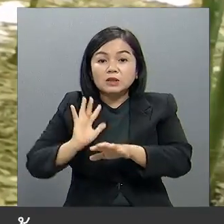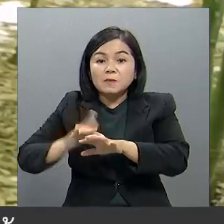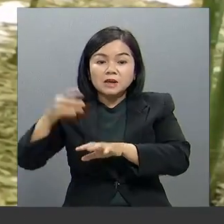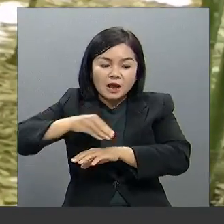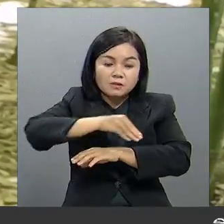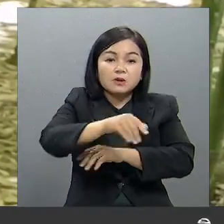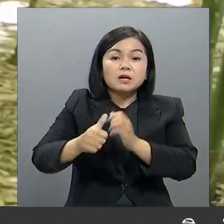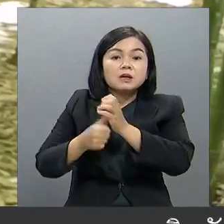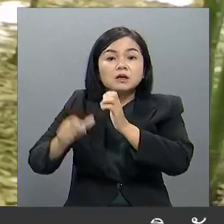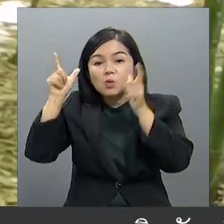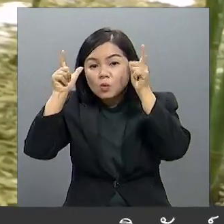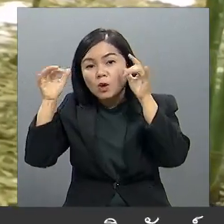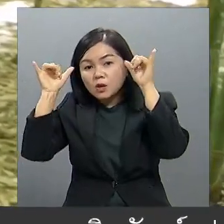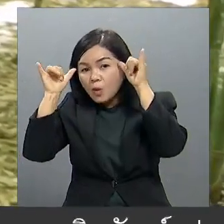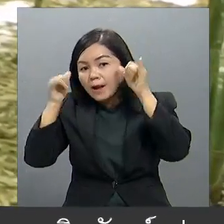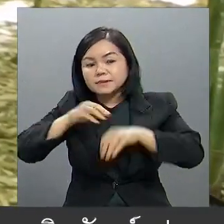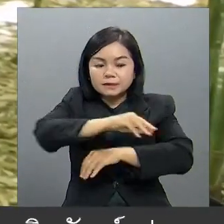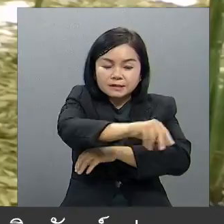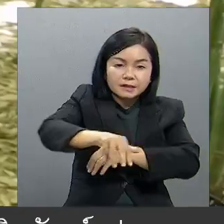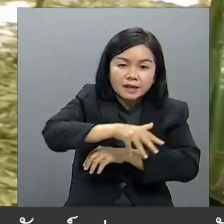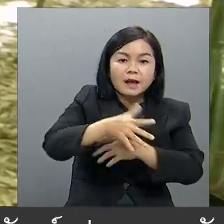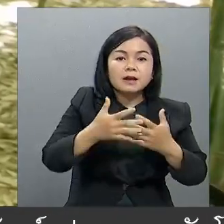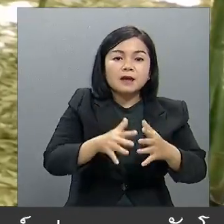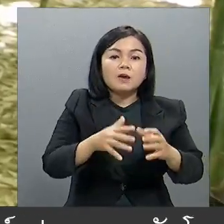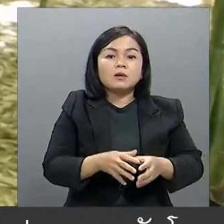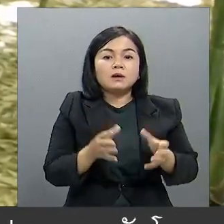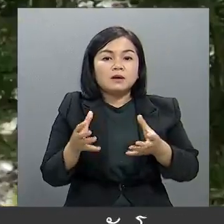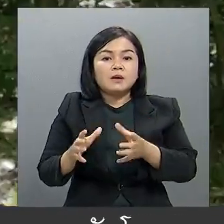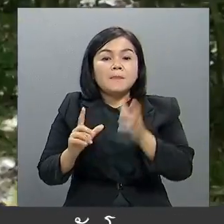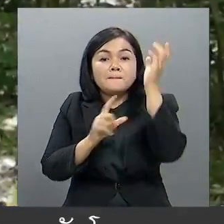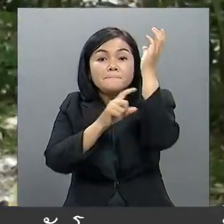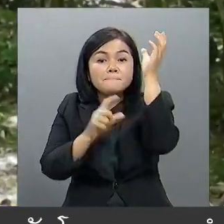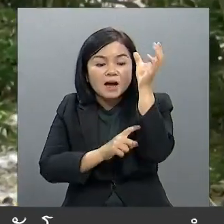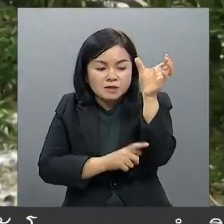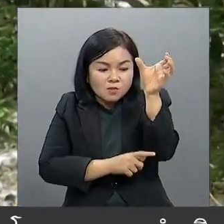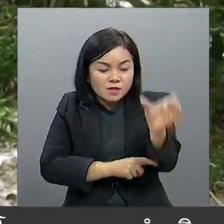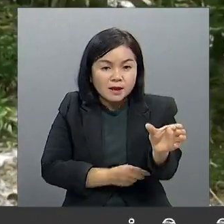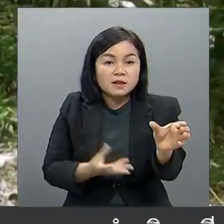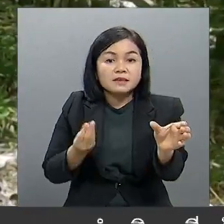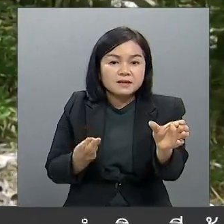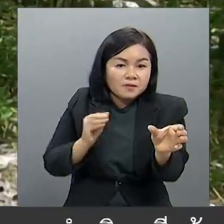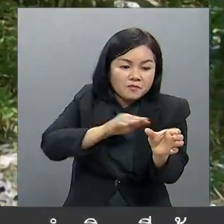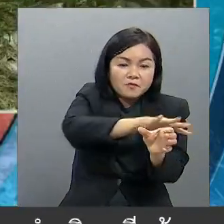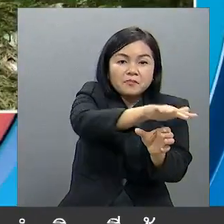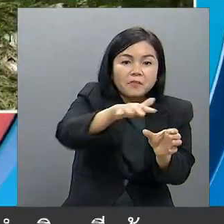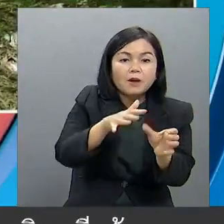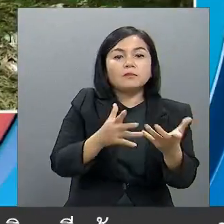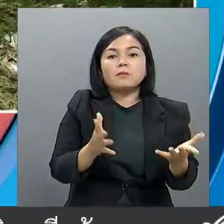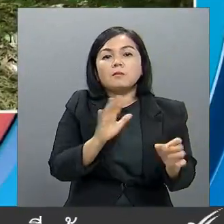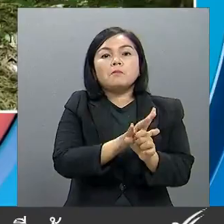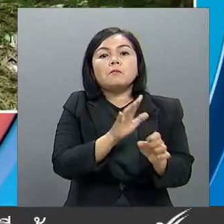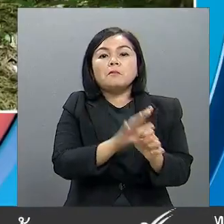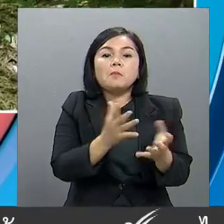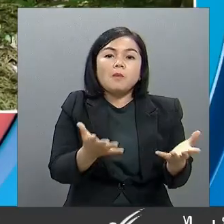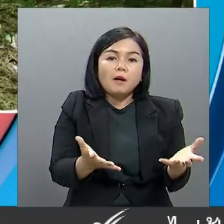เสรแลวเราก็ปรวนดิน้รอบแล้เอลงปุ่ก แค่นเลยค่พเราดูแลข้บอกวข้อดีของการทำกระเศษ